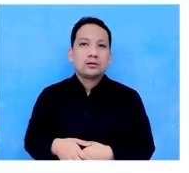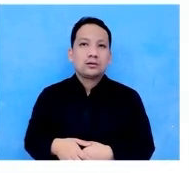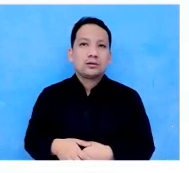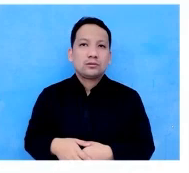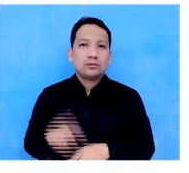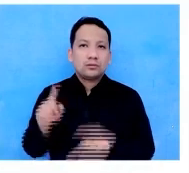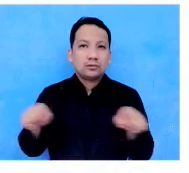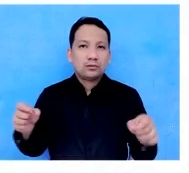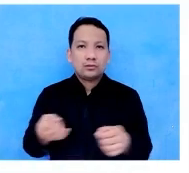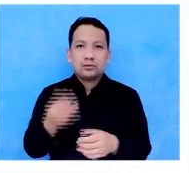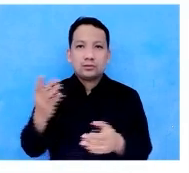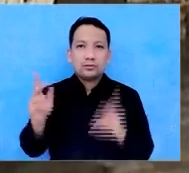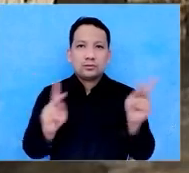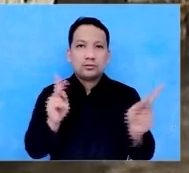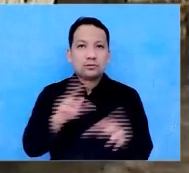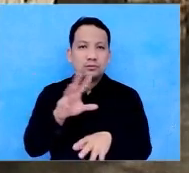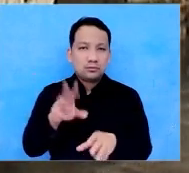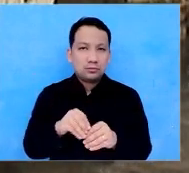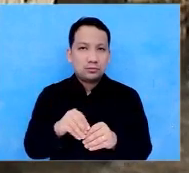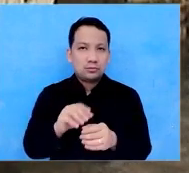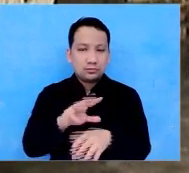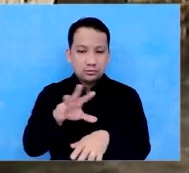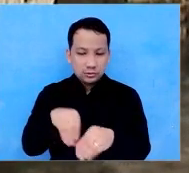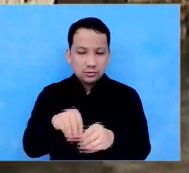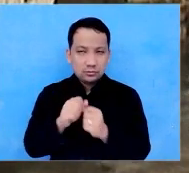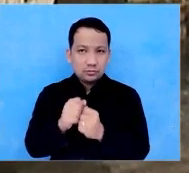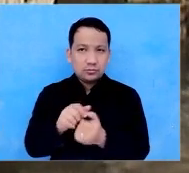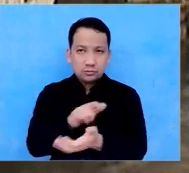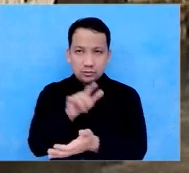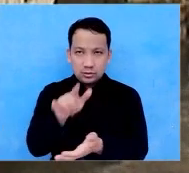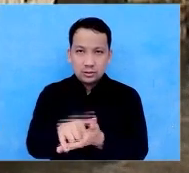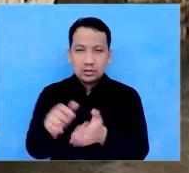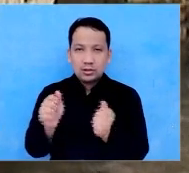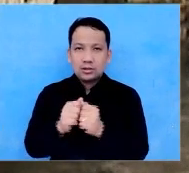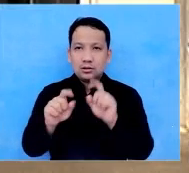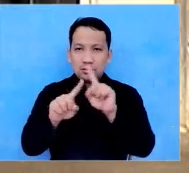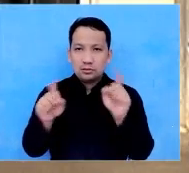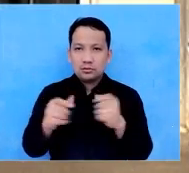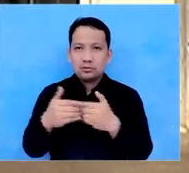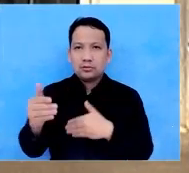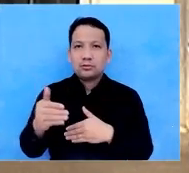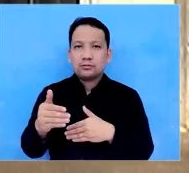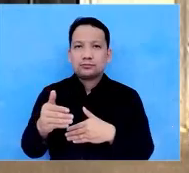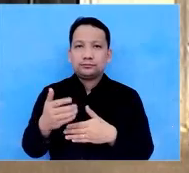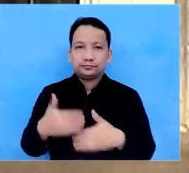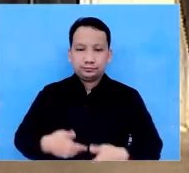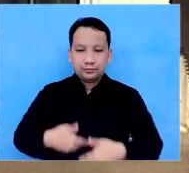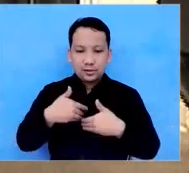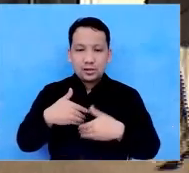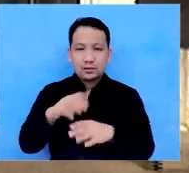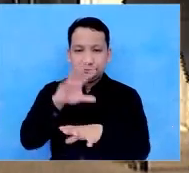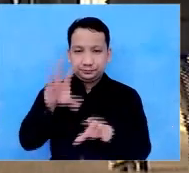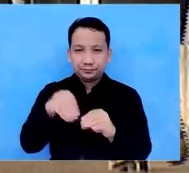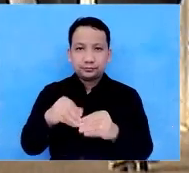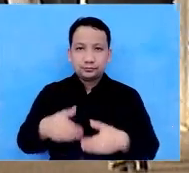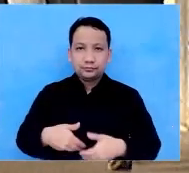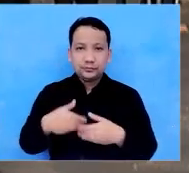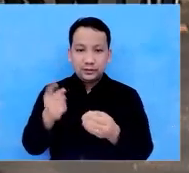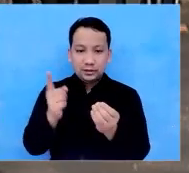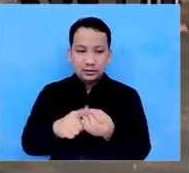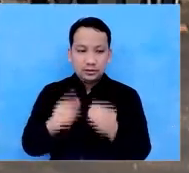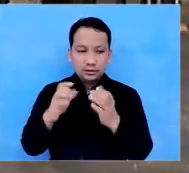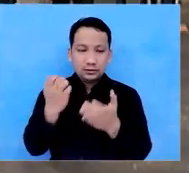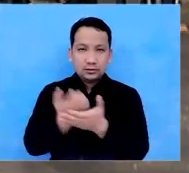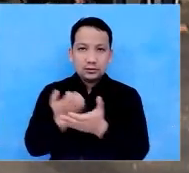kung how many people came on. Sa kabila ng issue, ipinagmalaki ni PBBM ang sinabi ng